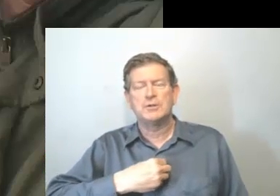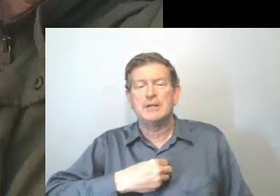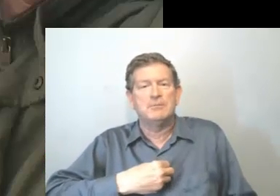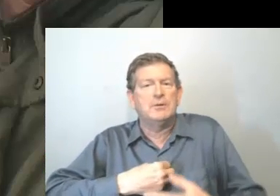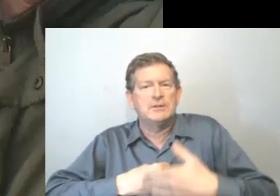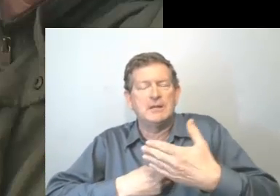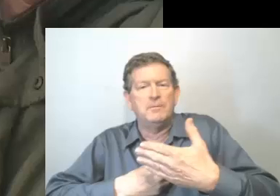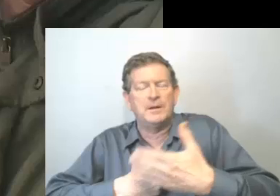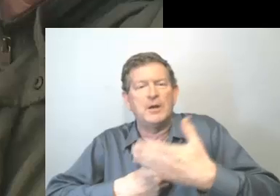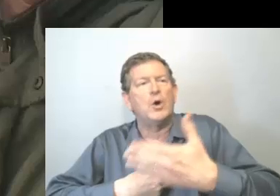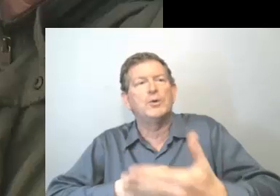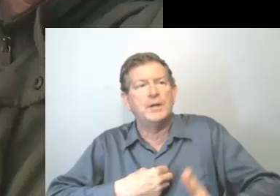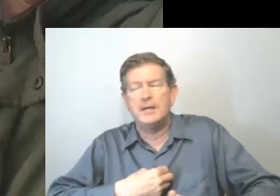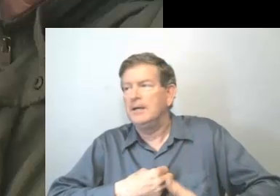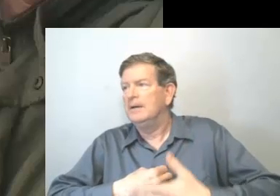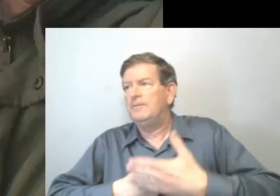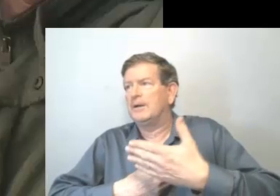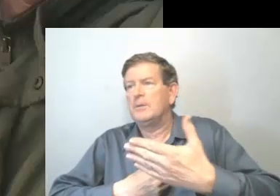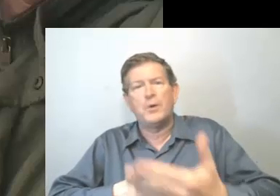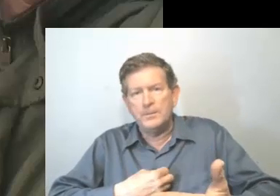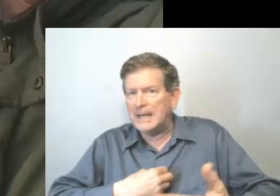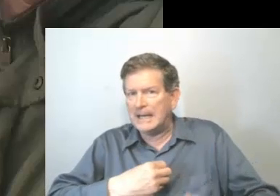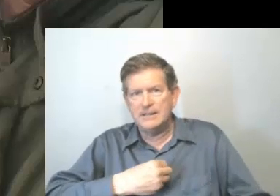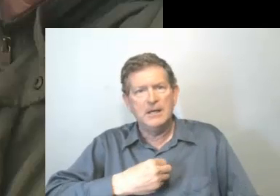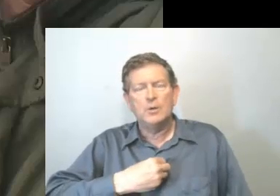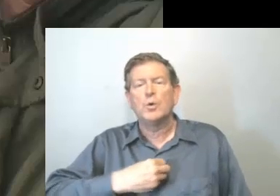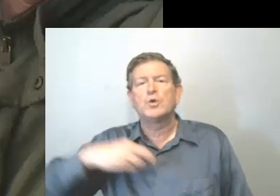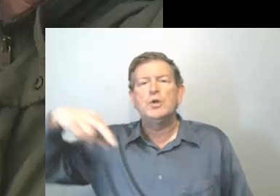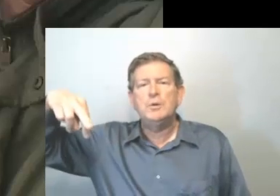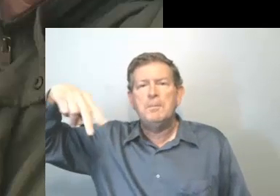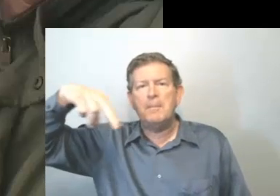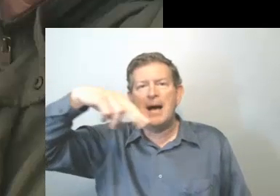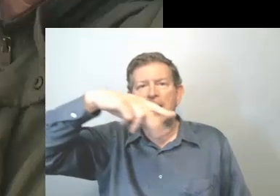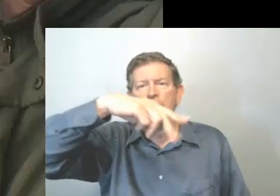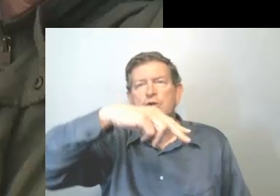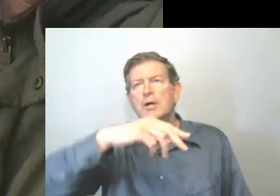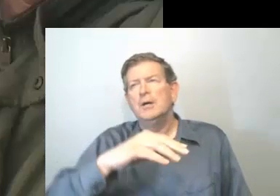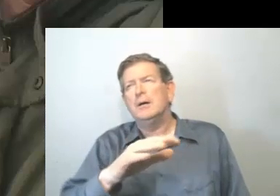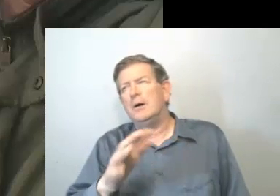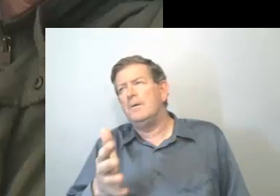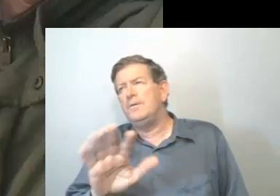Donc, c'est de faire des randonnées, faire des promenades. Donc, je